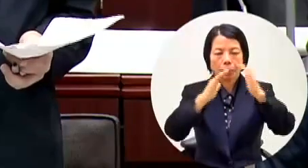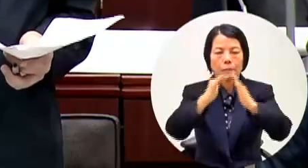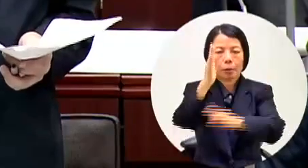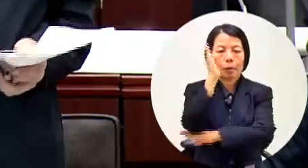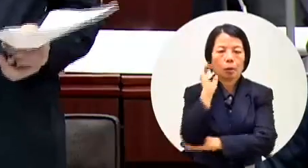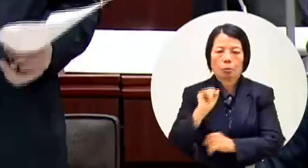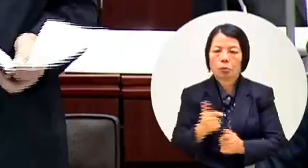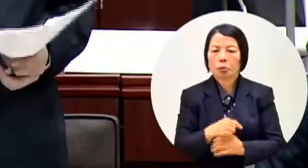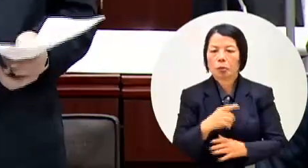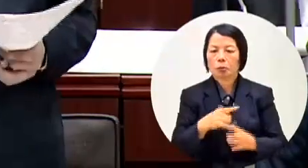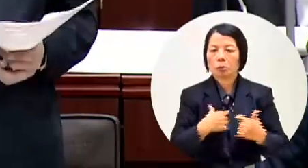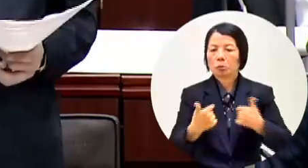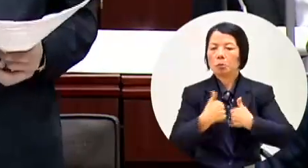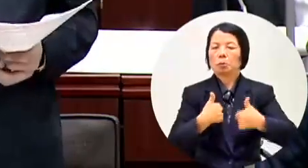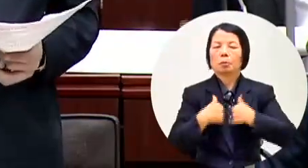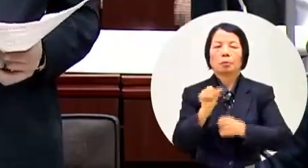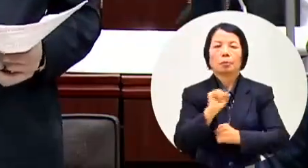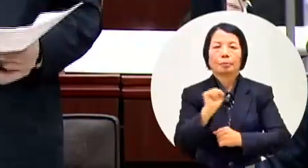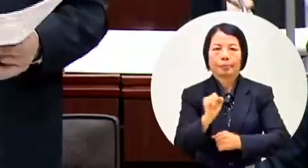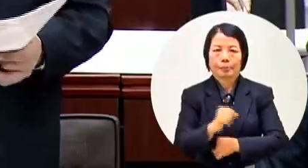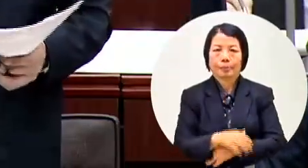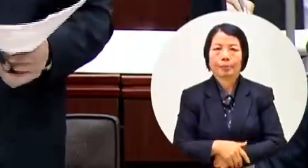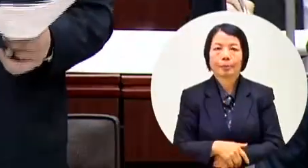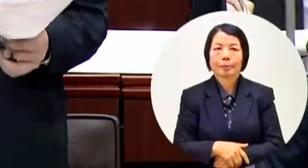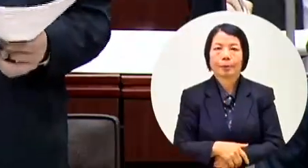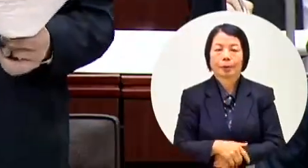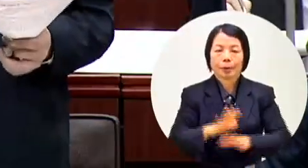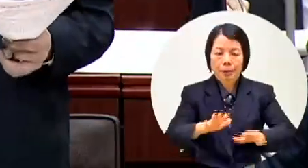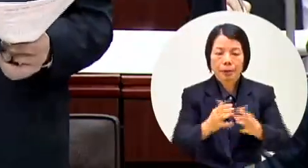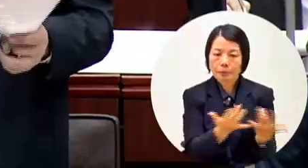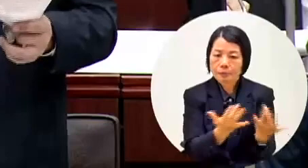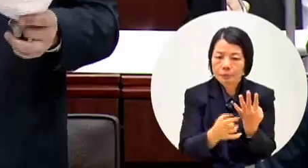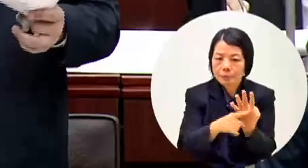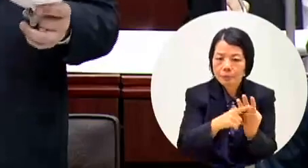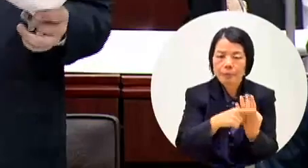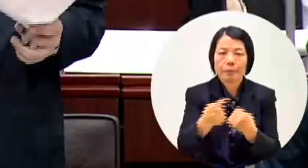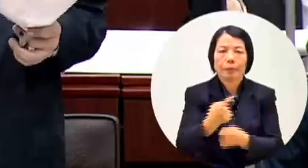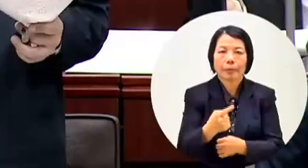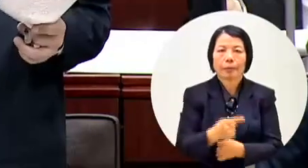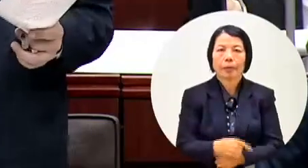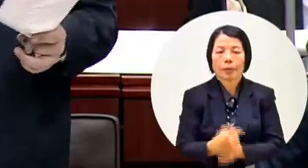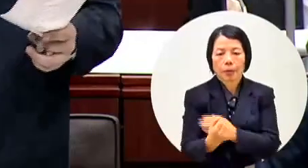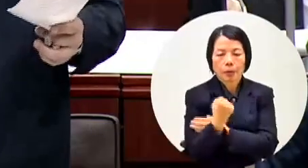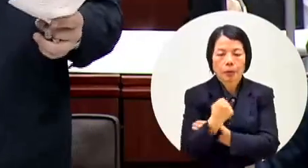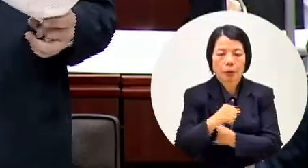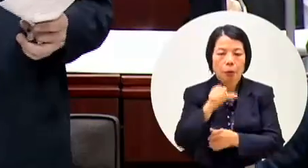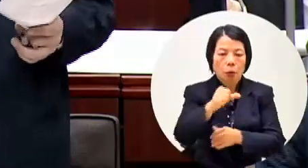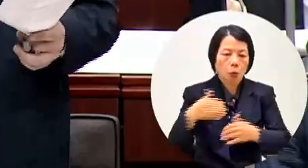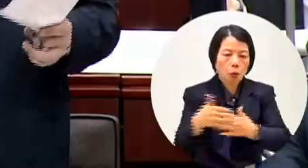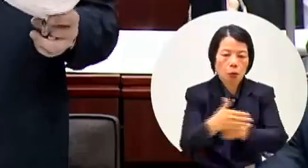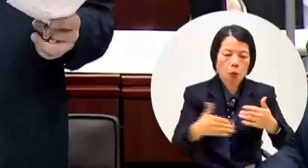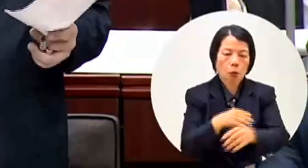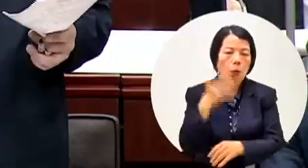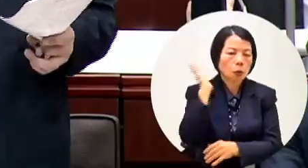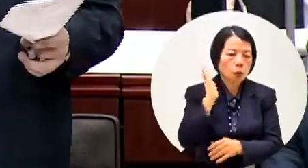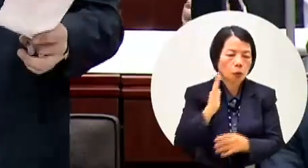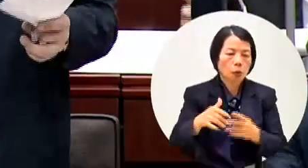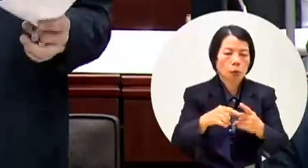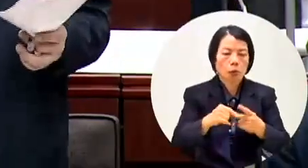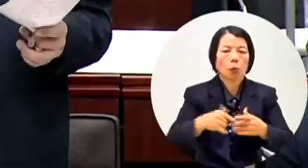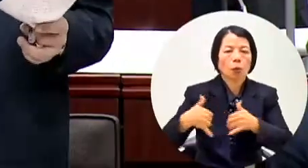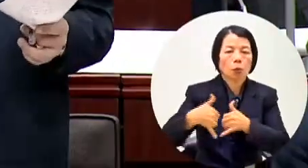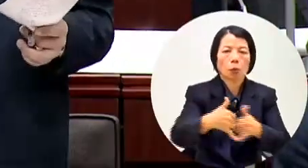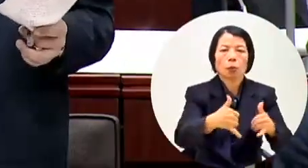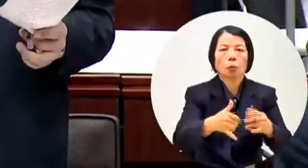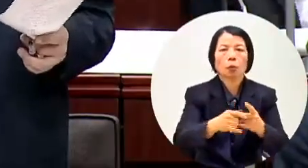估自己，认为自己无所不能。现在产业界来，我们就尽可能让它五通、水通、路通、